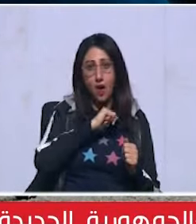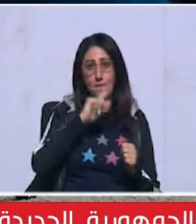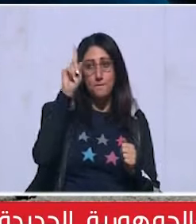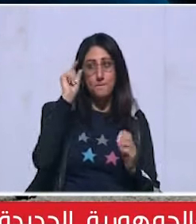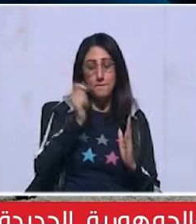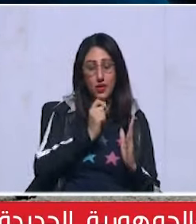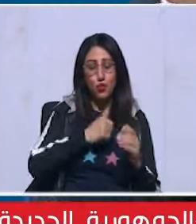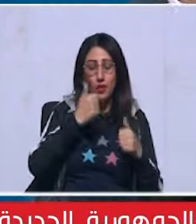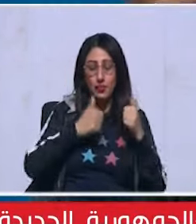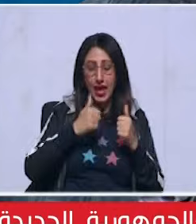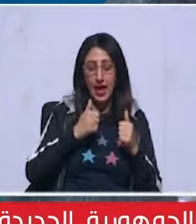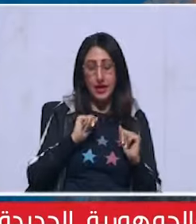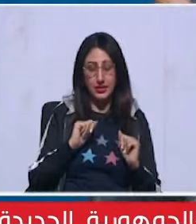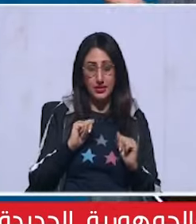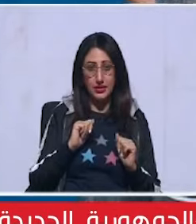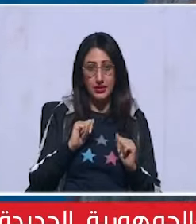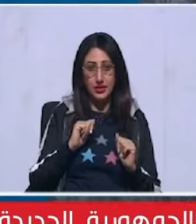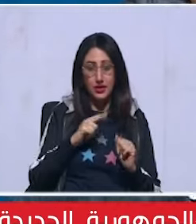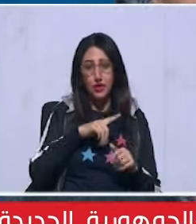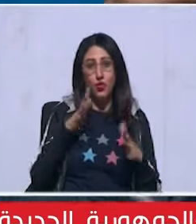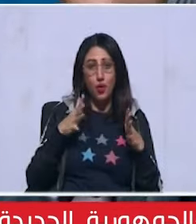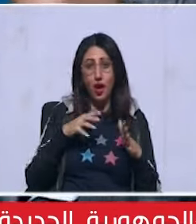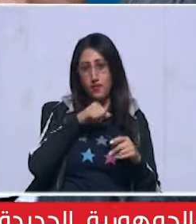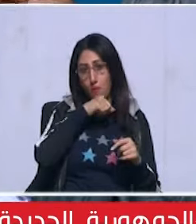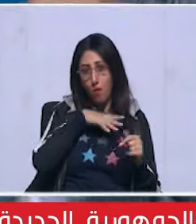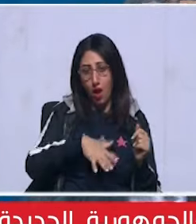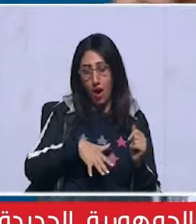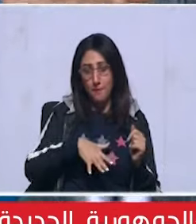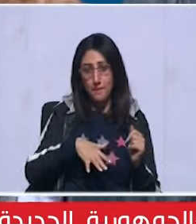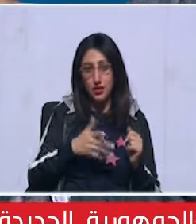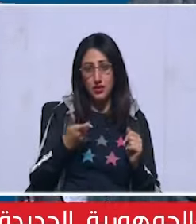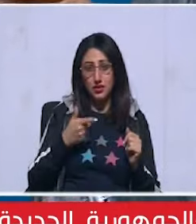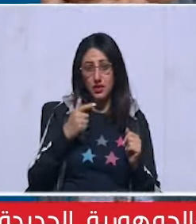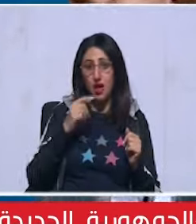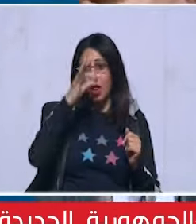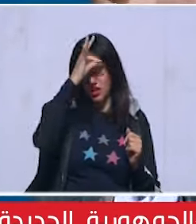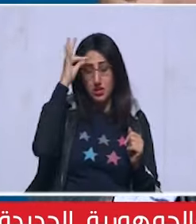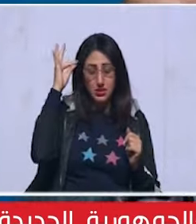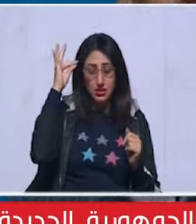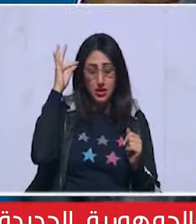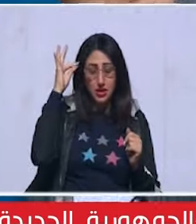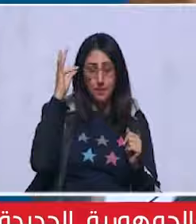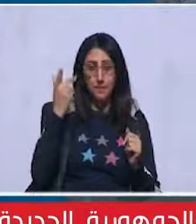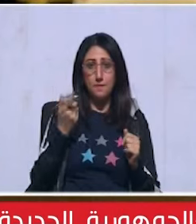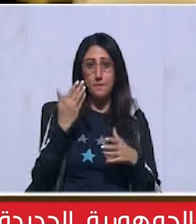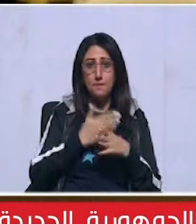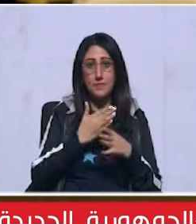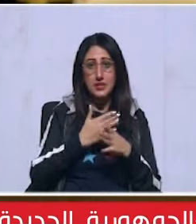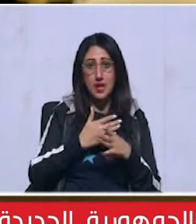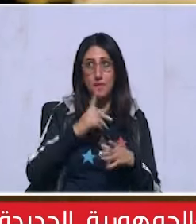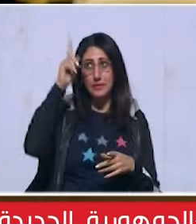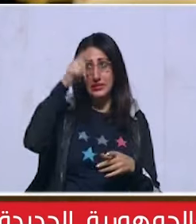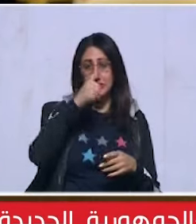المؤلمه فخاف النبي ان يكون ه ان تكون هذه الاقدار المؤلمه بسبب غضب من الله عز